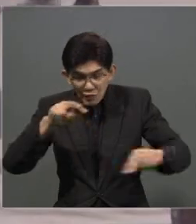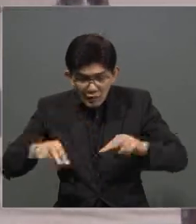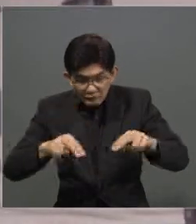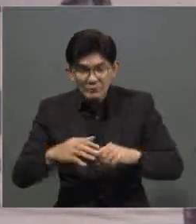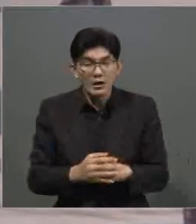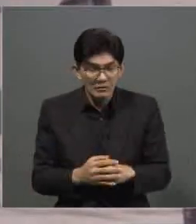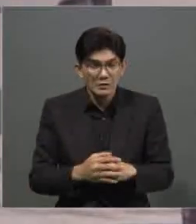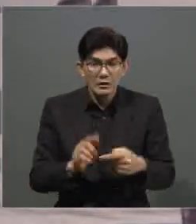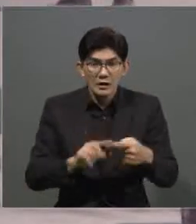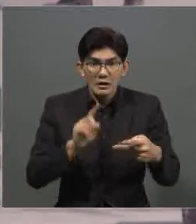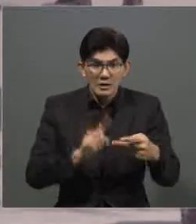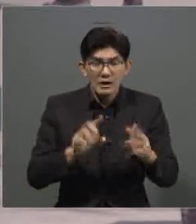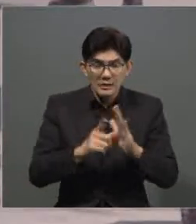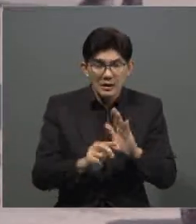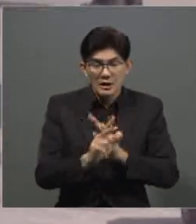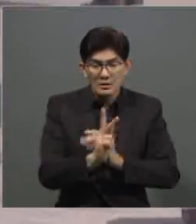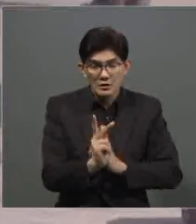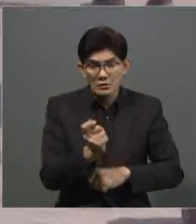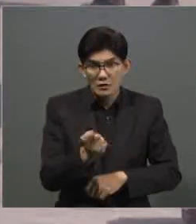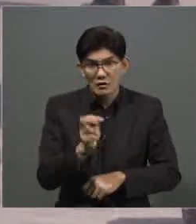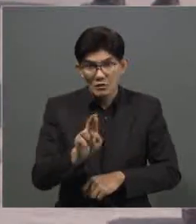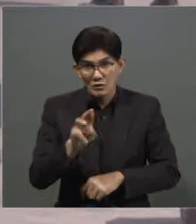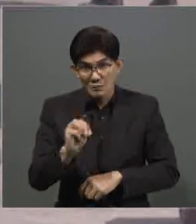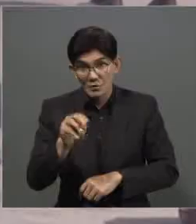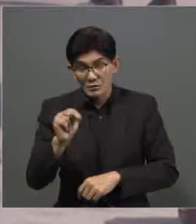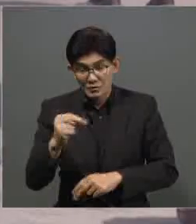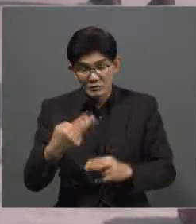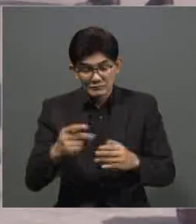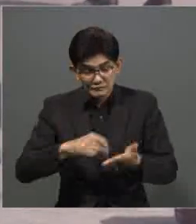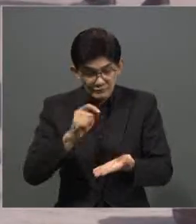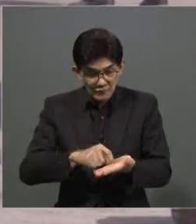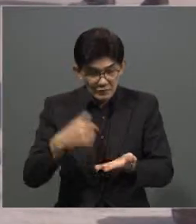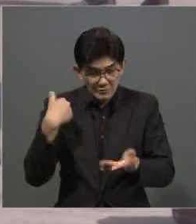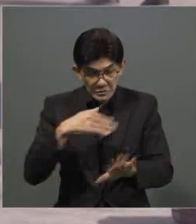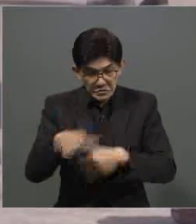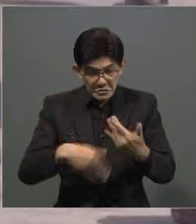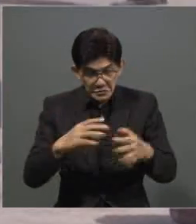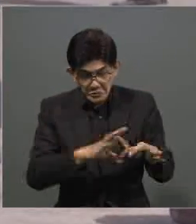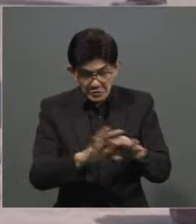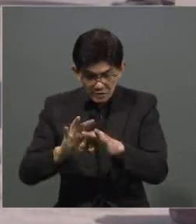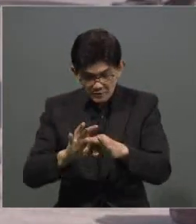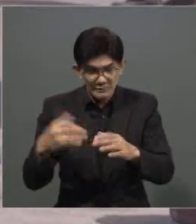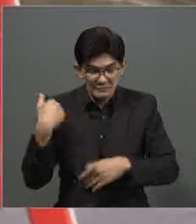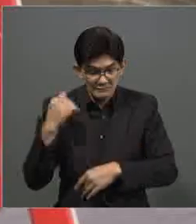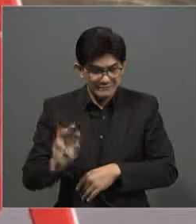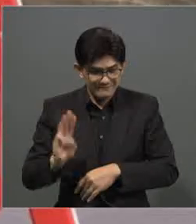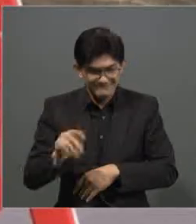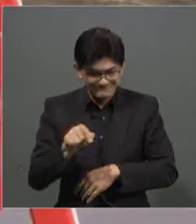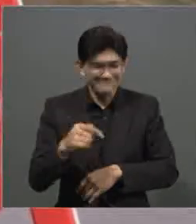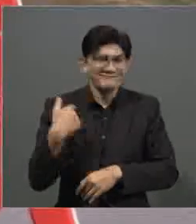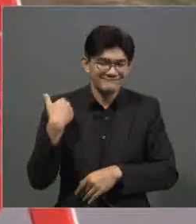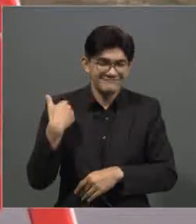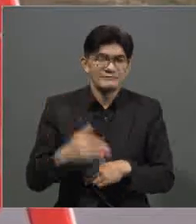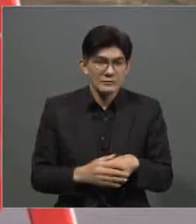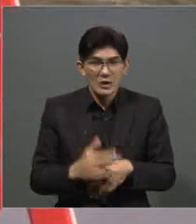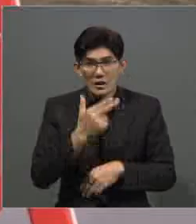ปลอดทุกข์เลขาธิการกอรมนเป็นผู้ลงนามค่ะพร้อมด้วยทุกภาคส่วนที่เกี่ยวข้องร่วมเป็นสักขีพยานในครั้งนี้นาย